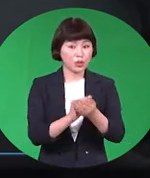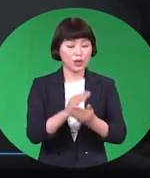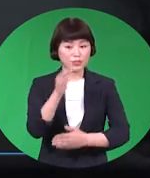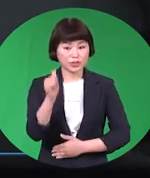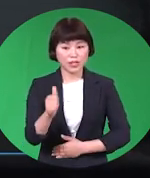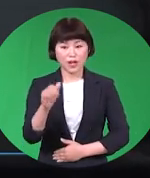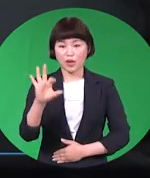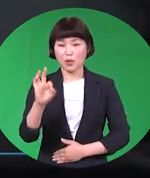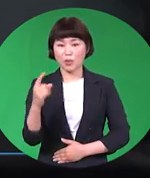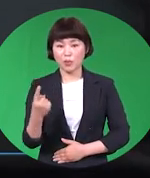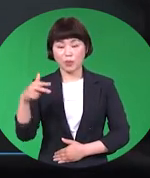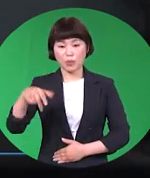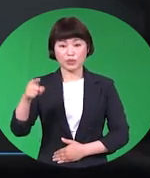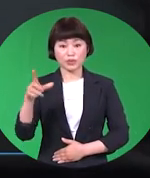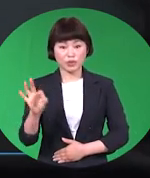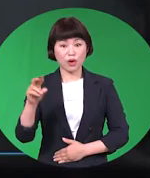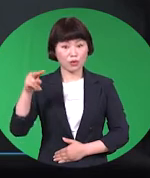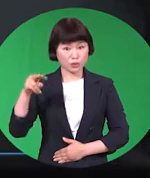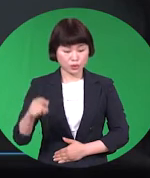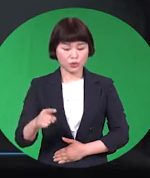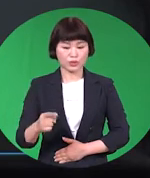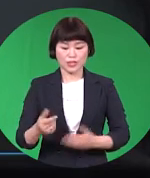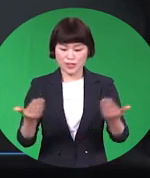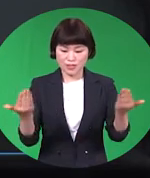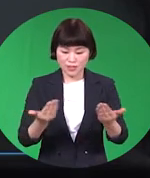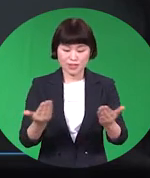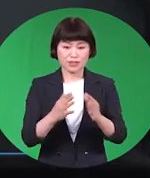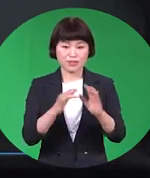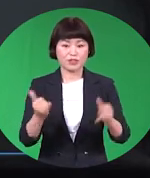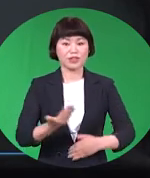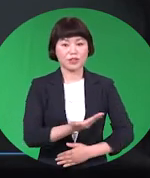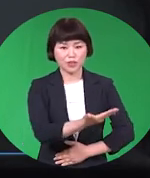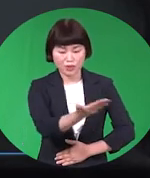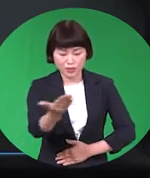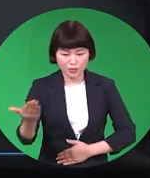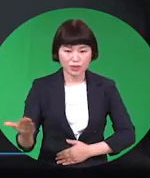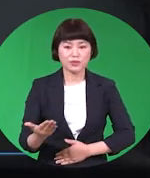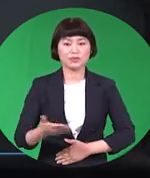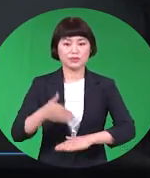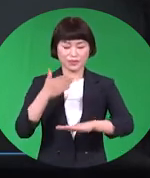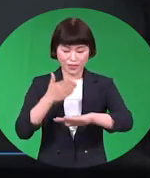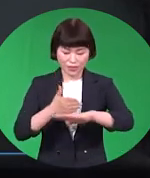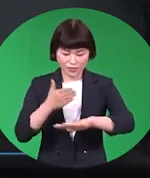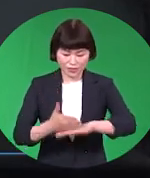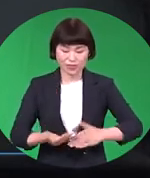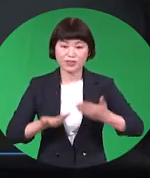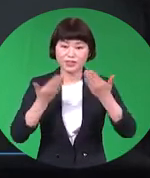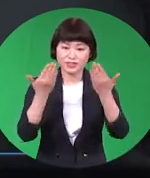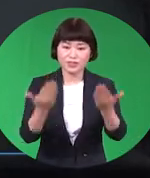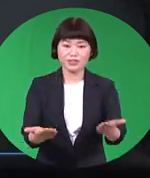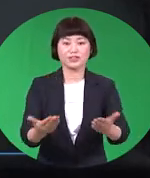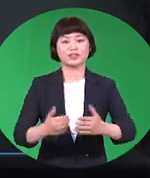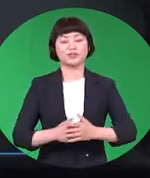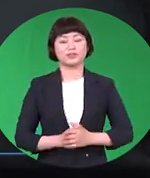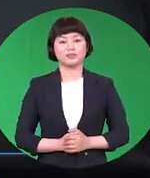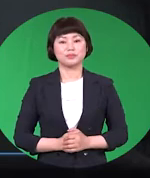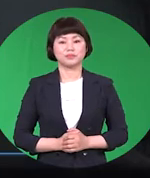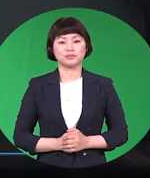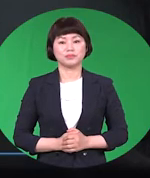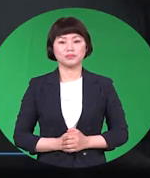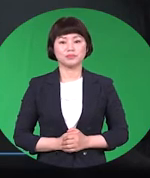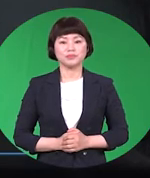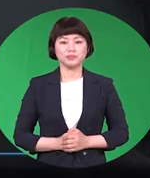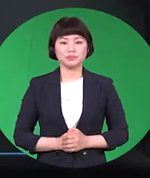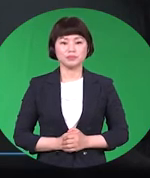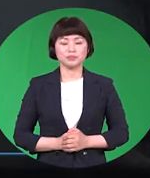NH농협은행 양평군 지부장님과 임직원 여러분들께도 감사 인사 드립니다.